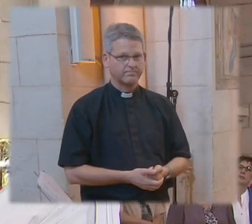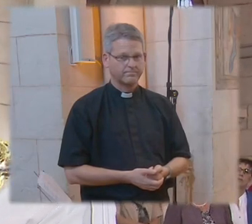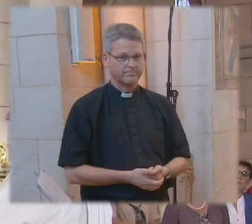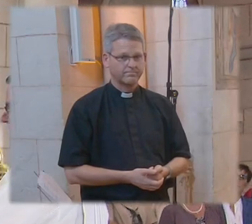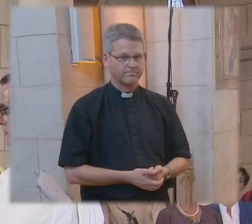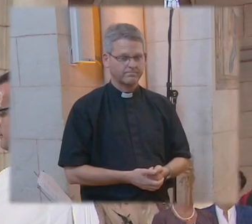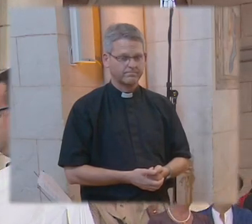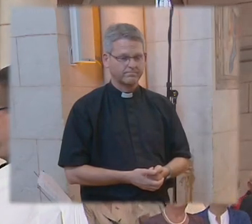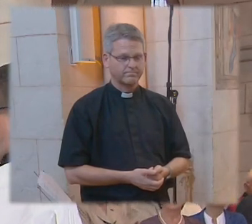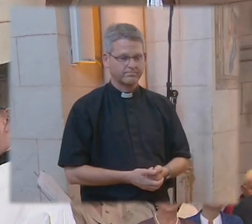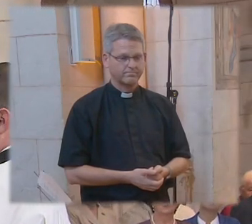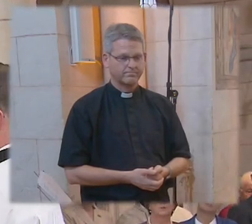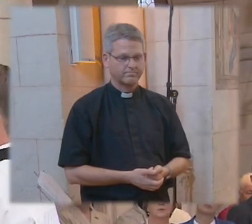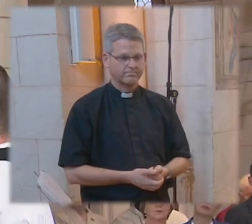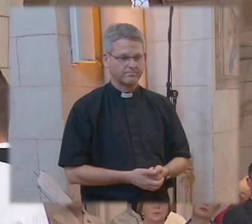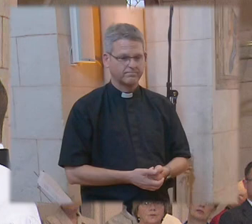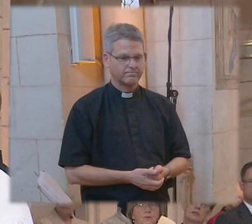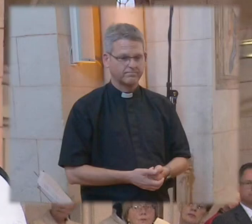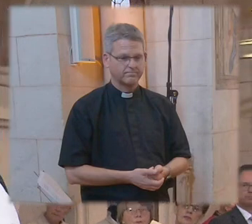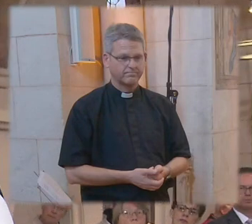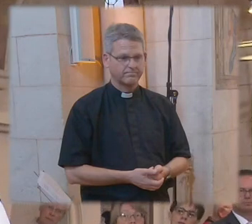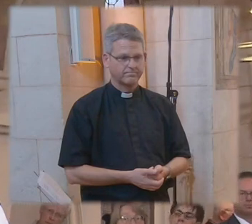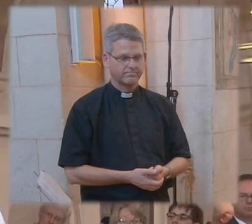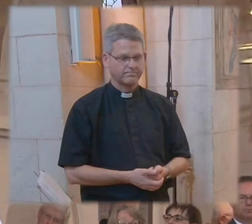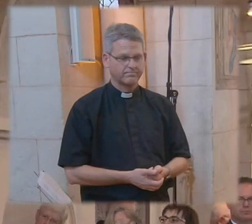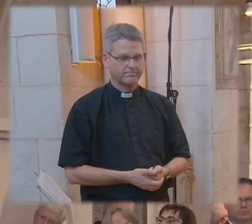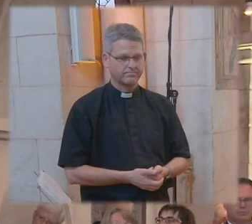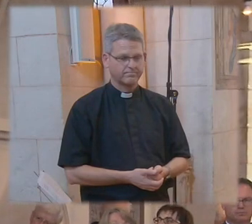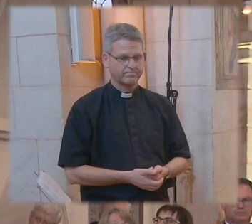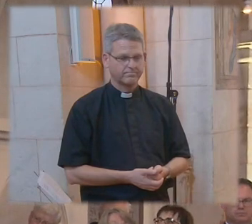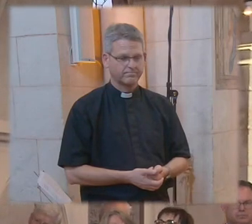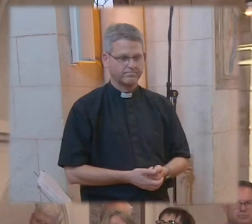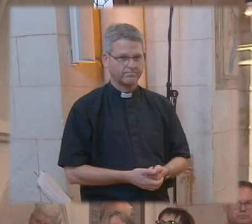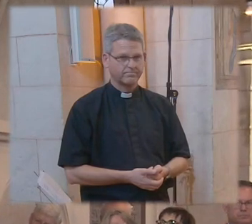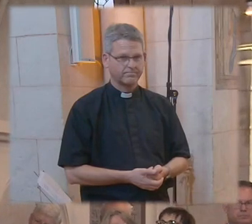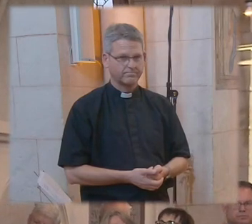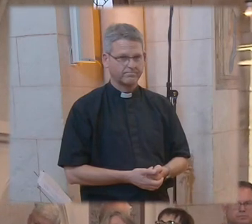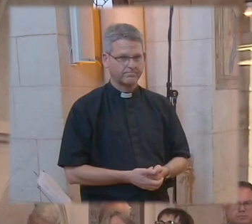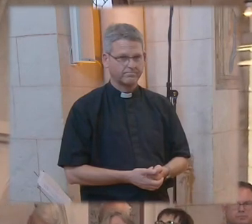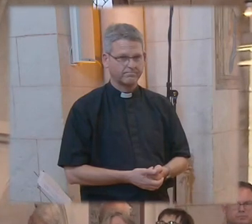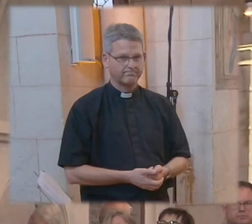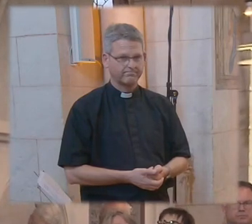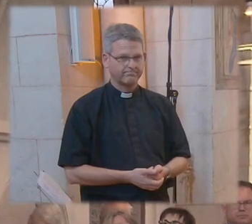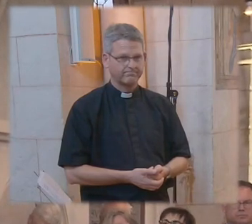2019, im siebten Jahr unseres Pontifikates Franziskus.